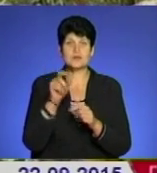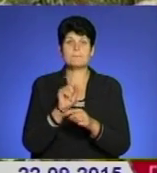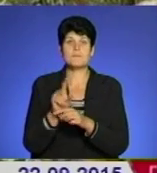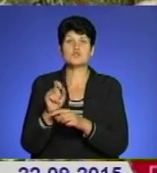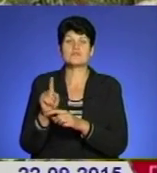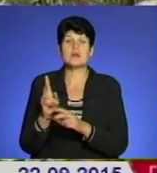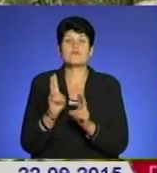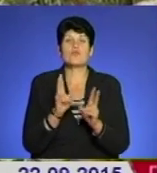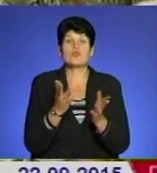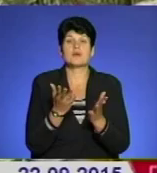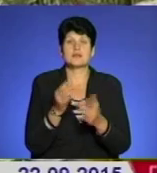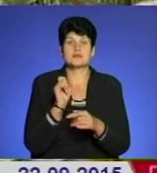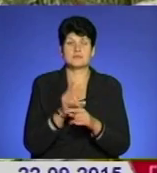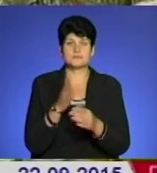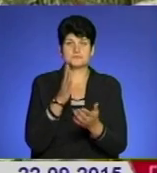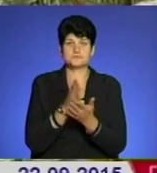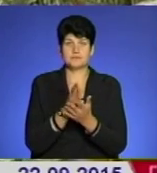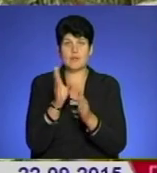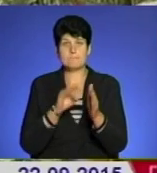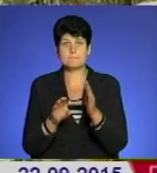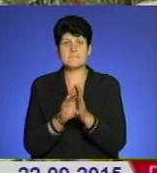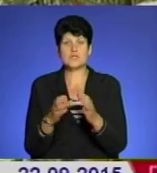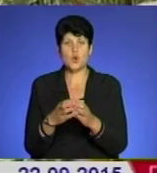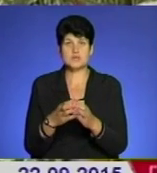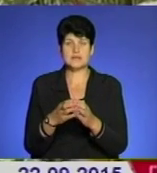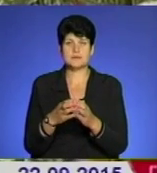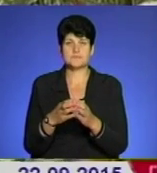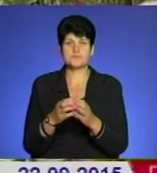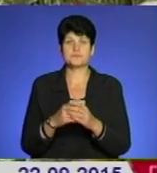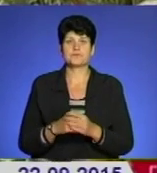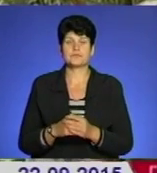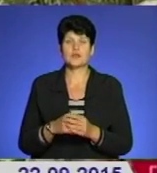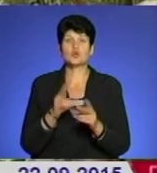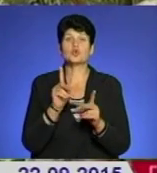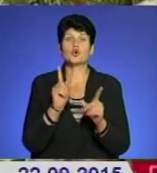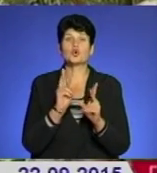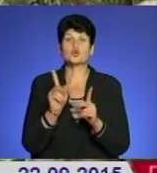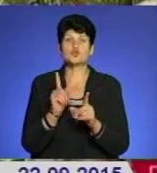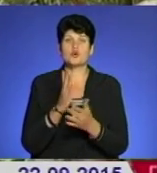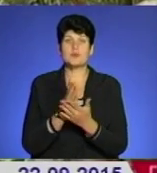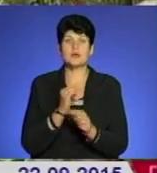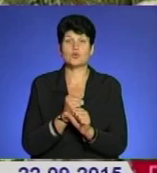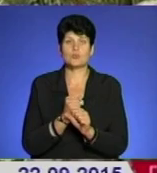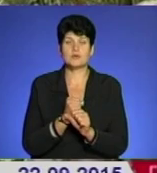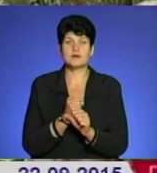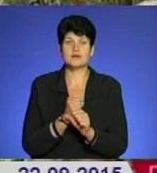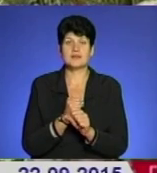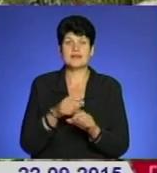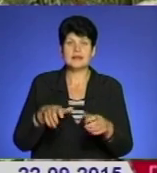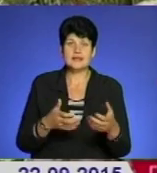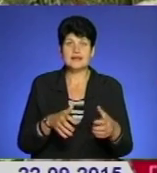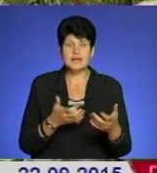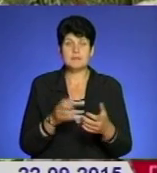завданнях, які там кожне, які завдання, там підрозділі, хто що має робити, там і Риму, і окопи,